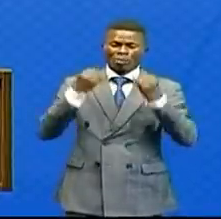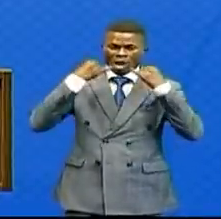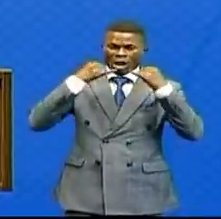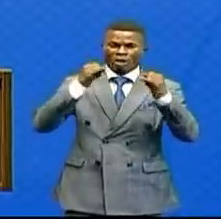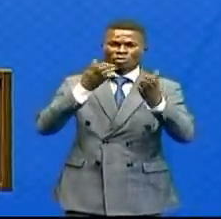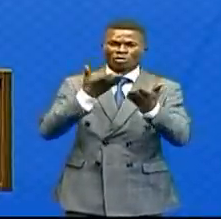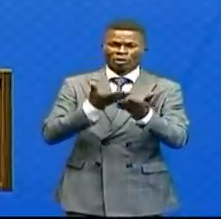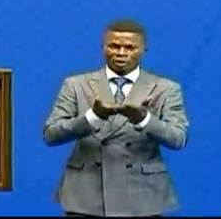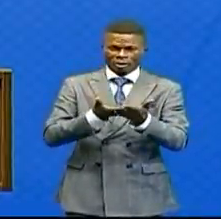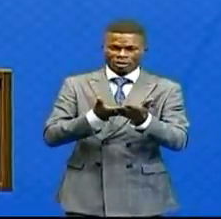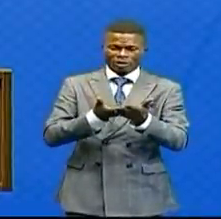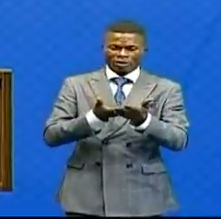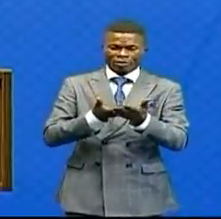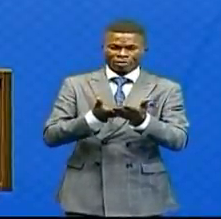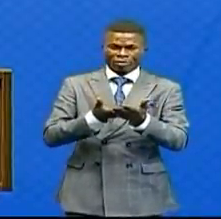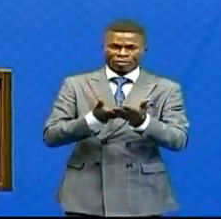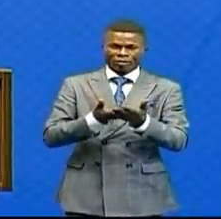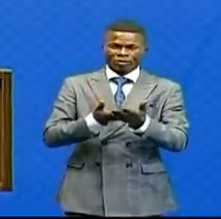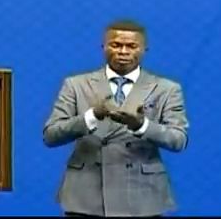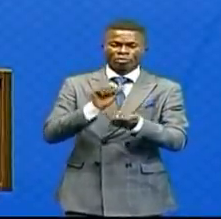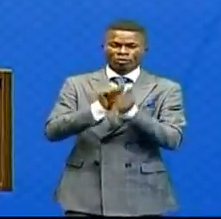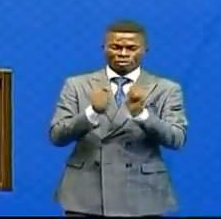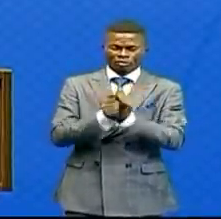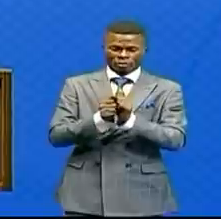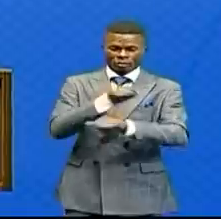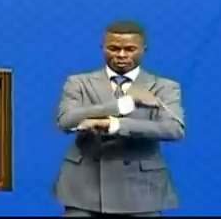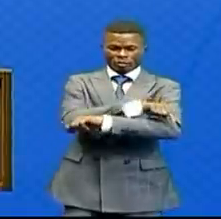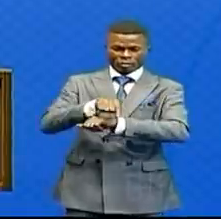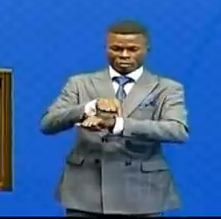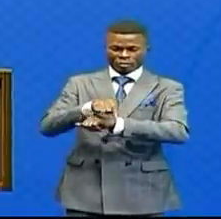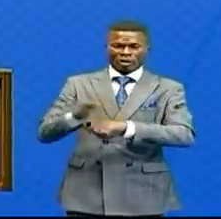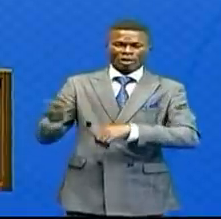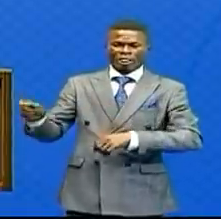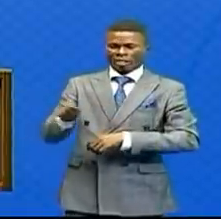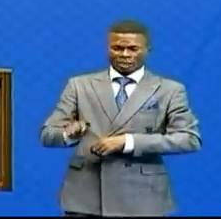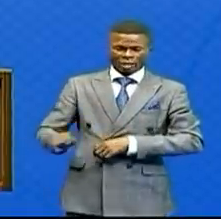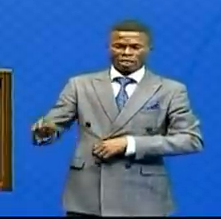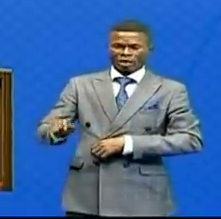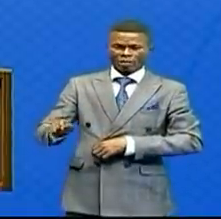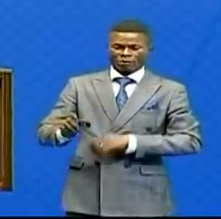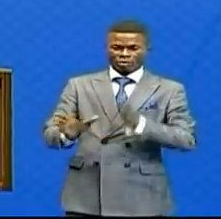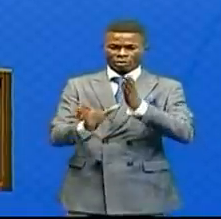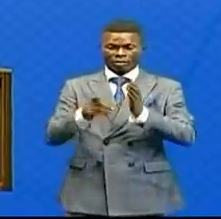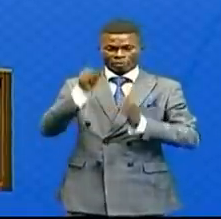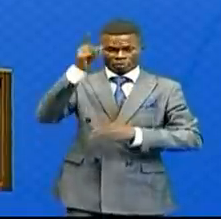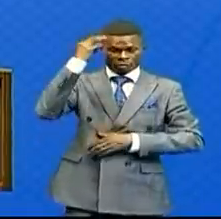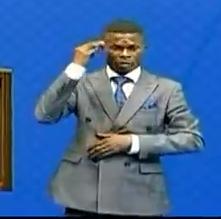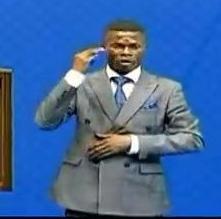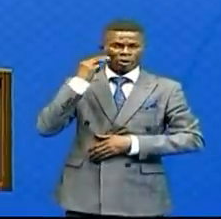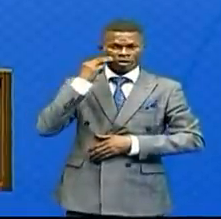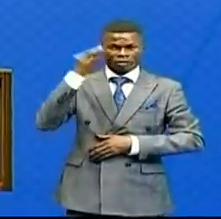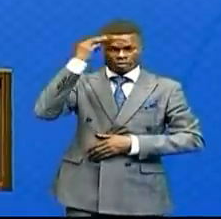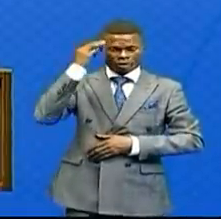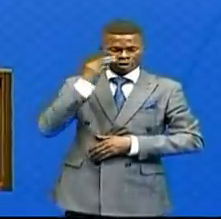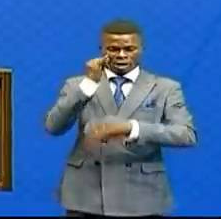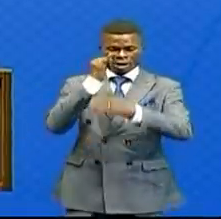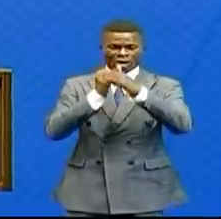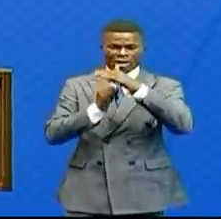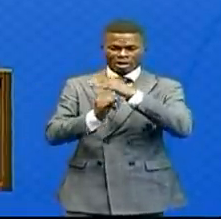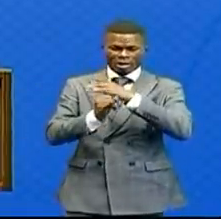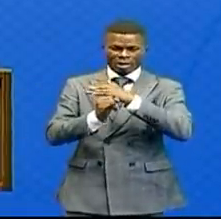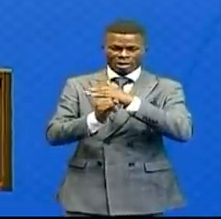d'information. Sur l'État et l'administration du territoire, le vice-premier ministre, ministre de